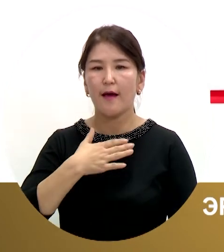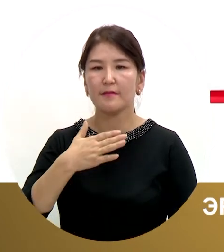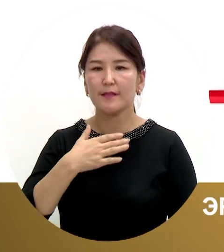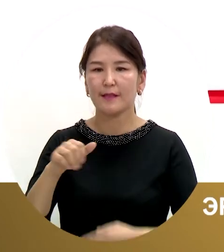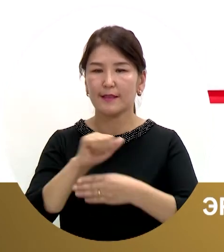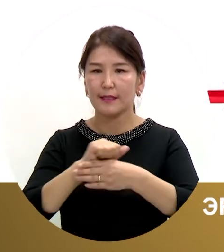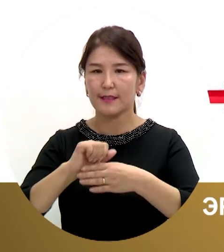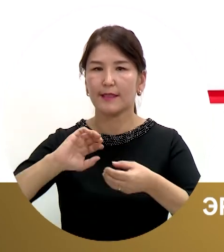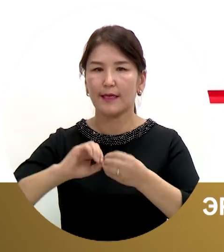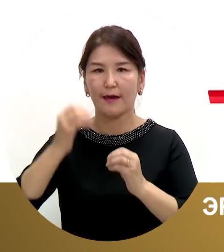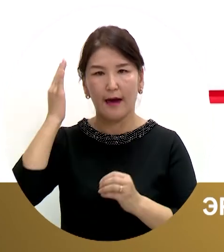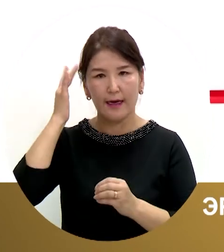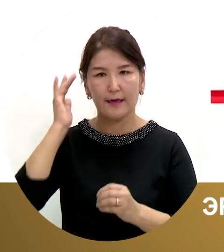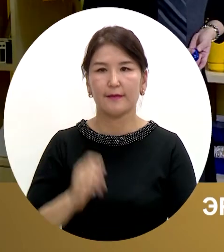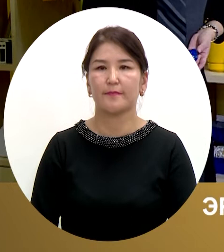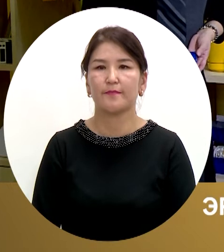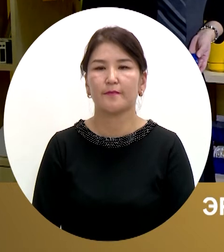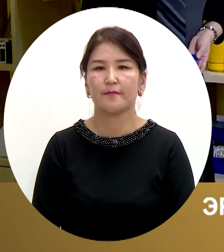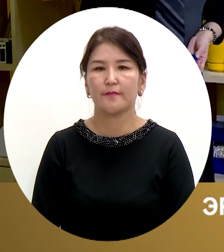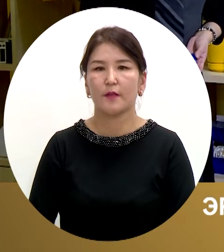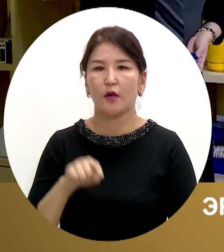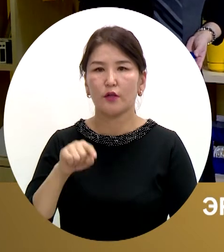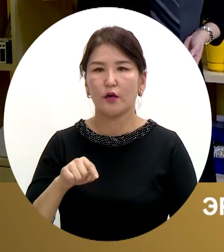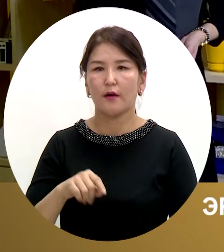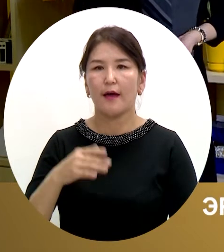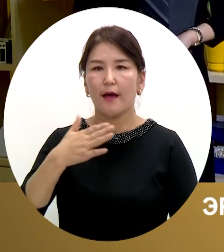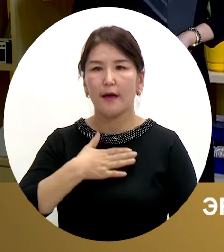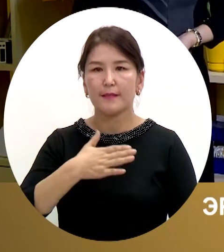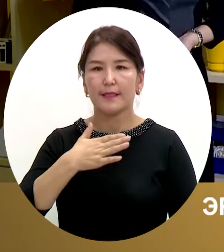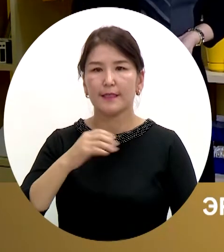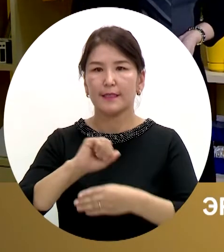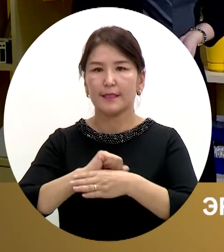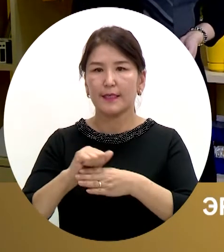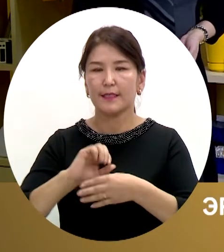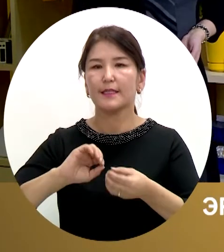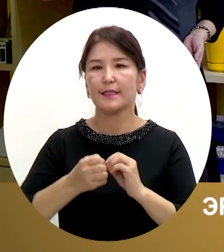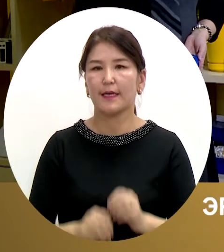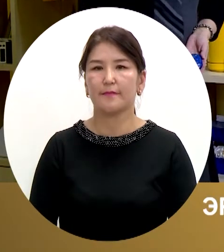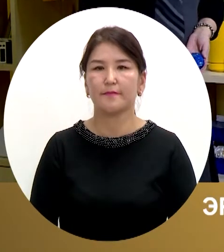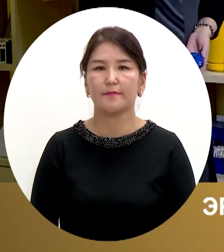амьсгалын дасгал хийх энэ арга байгаамаа. Ингээд энэ хичээлээрээ амьсгалын дасгалыг хийцгээе.